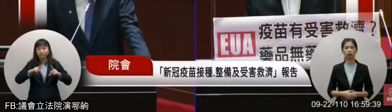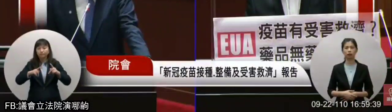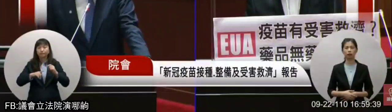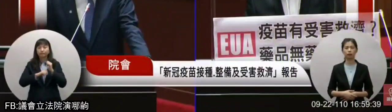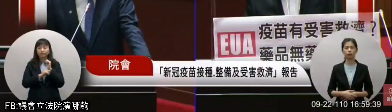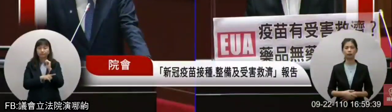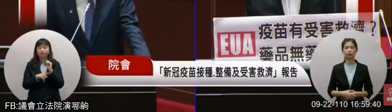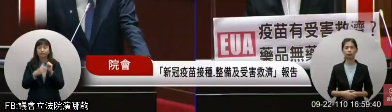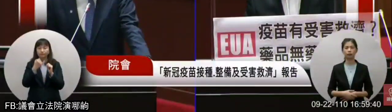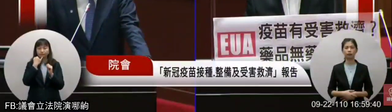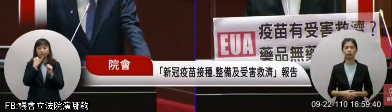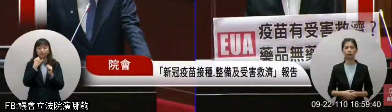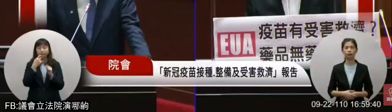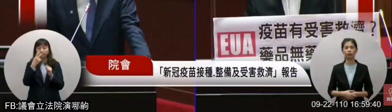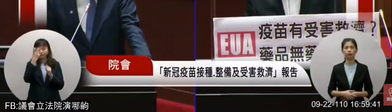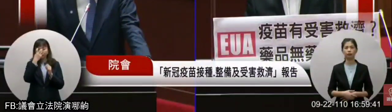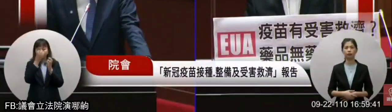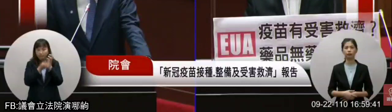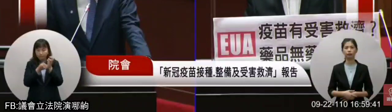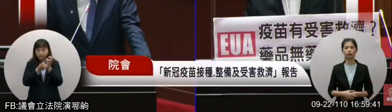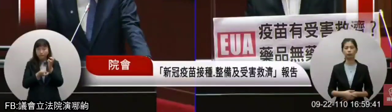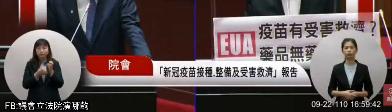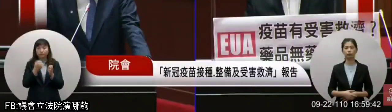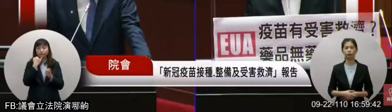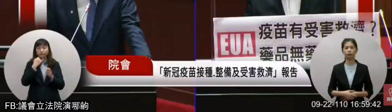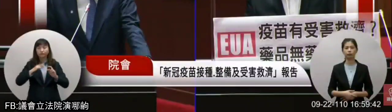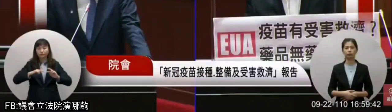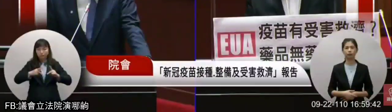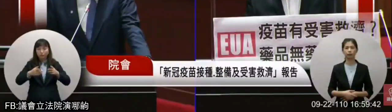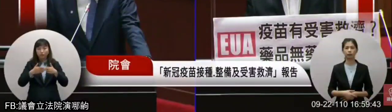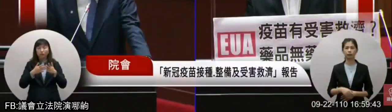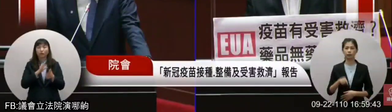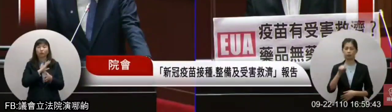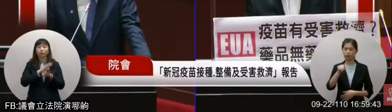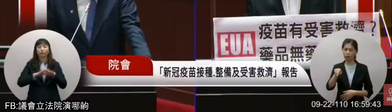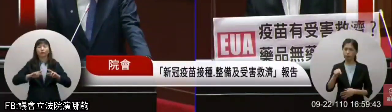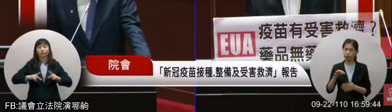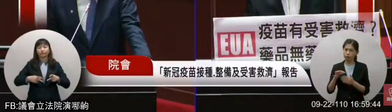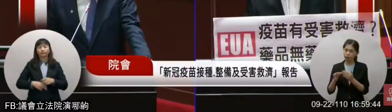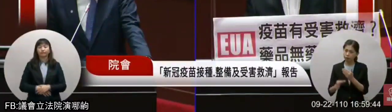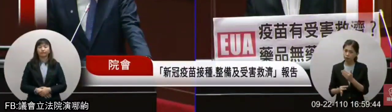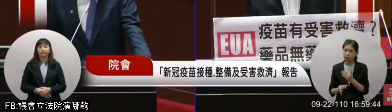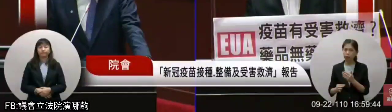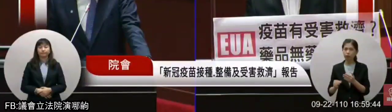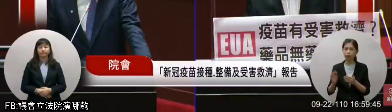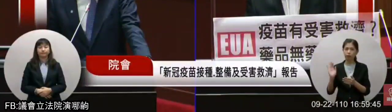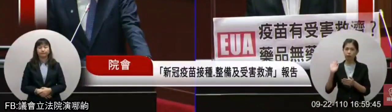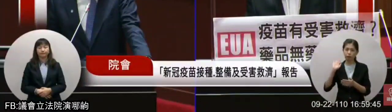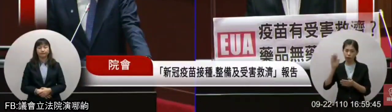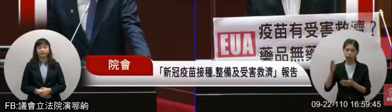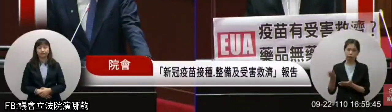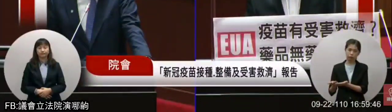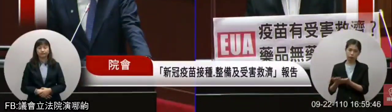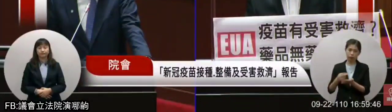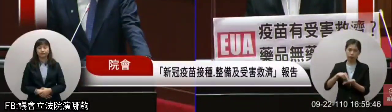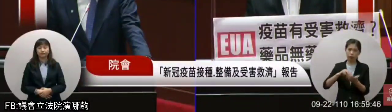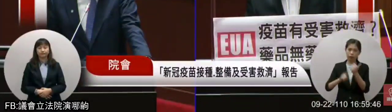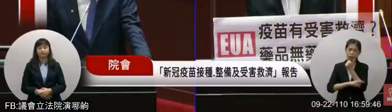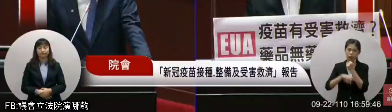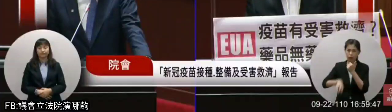我没关系，我们再回来把它看仔细。 好，问题来了， 没修改。 那这个办法到时候来立法院会不会是被查